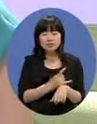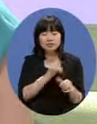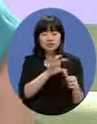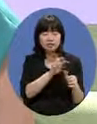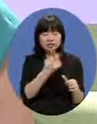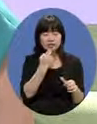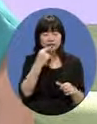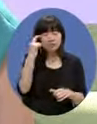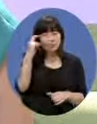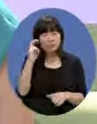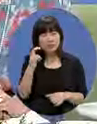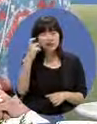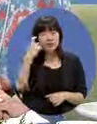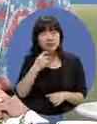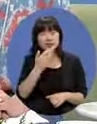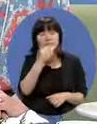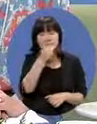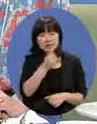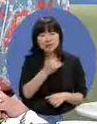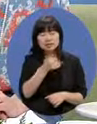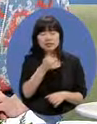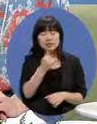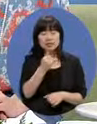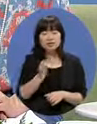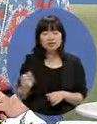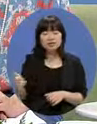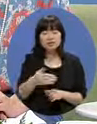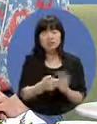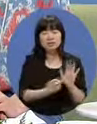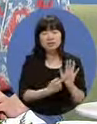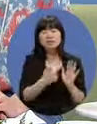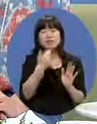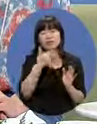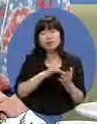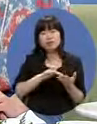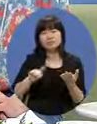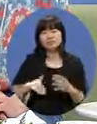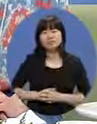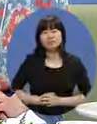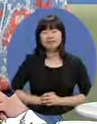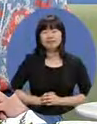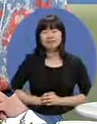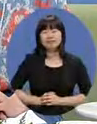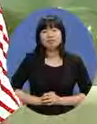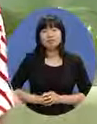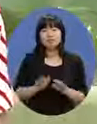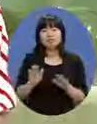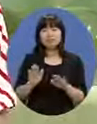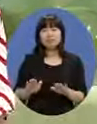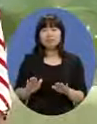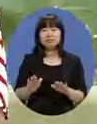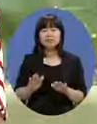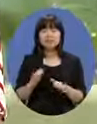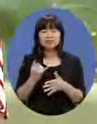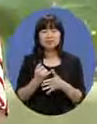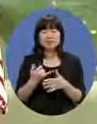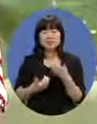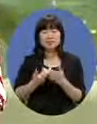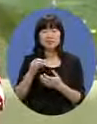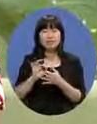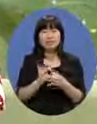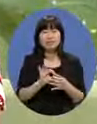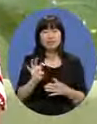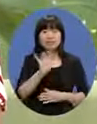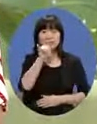안 맞는구나라고 느껴질 때 아이들은 우회적인 표현을 하지 않아요. 네. 네. 결국은 이렇게 해서 아이하고 갈등이 계속